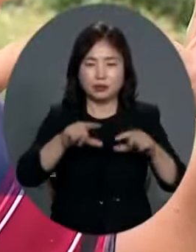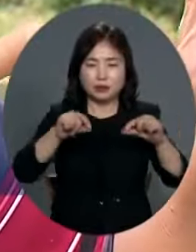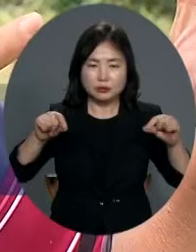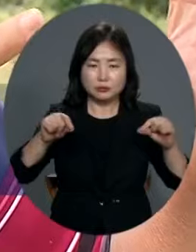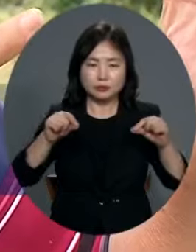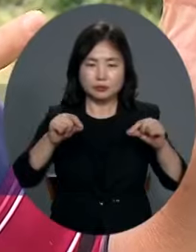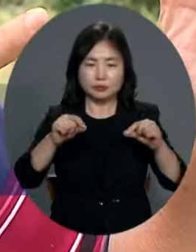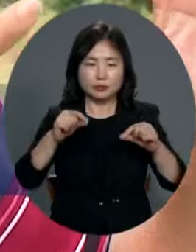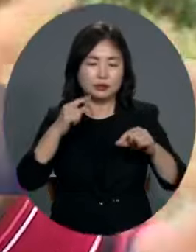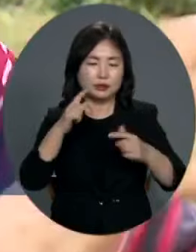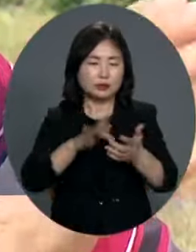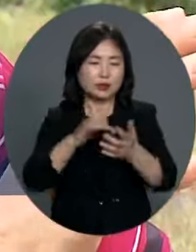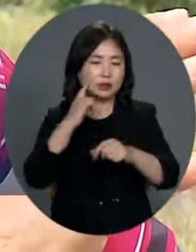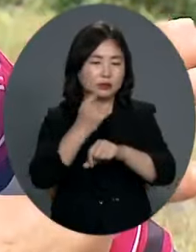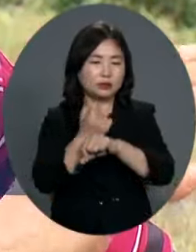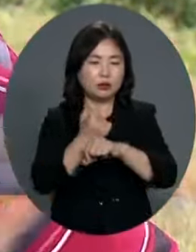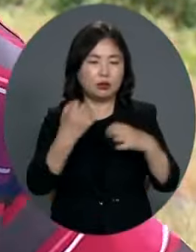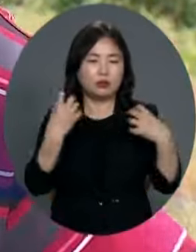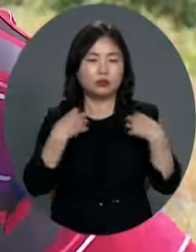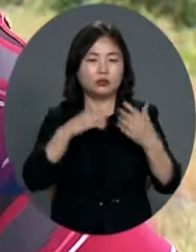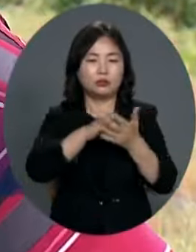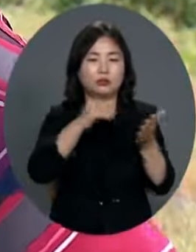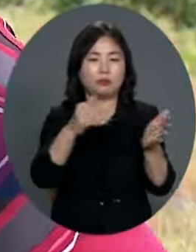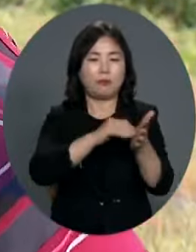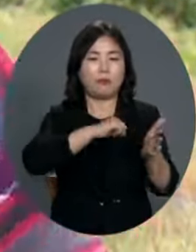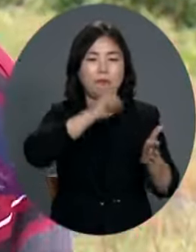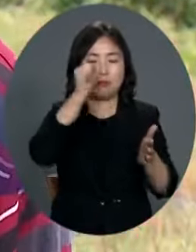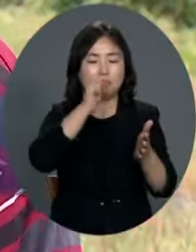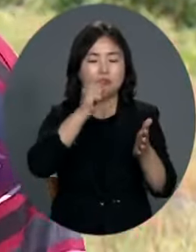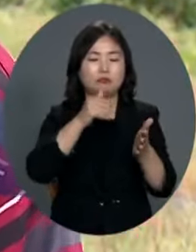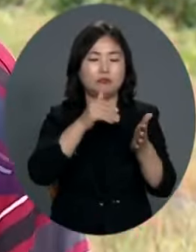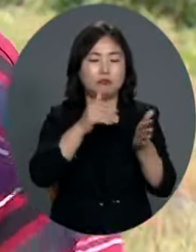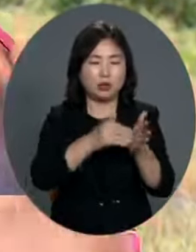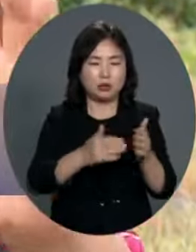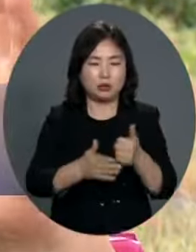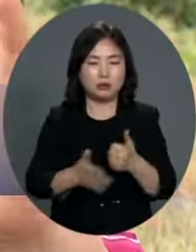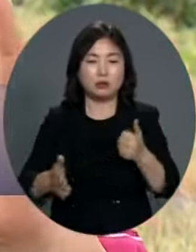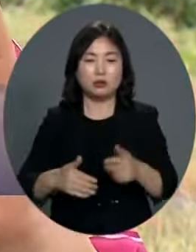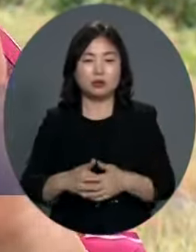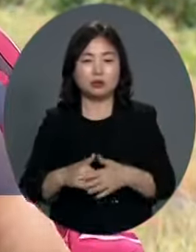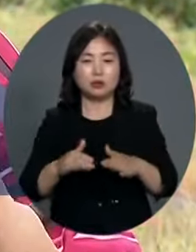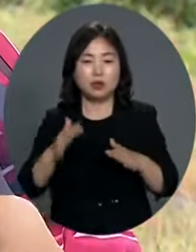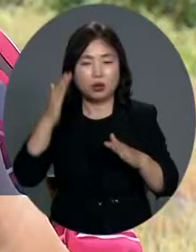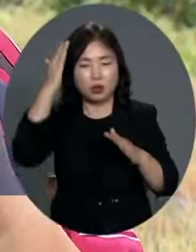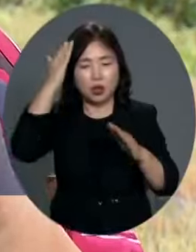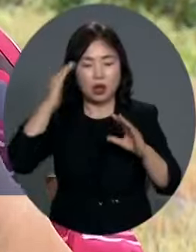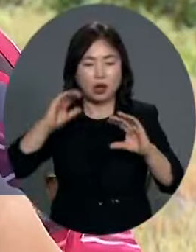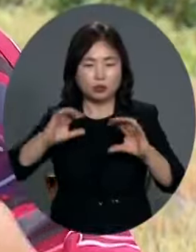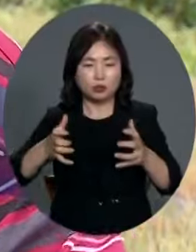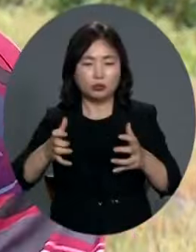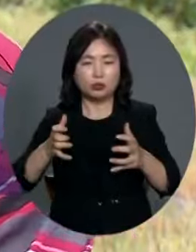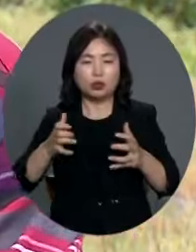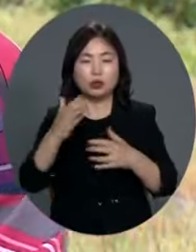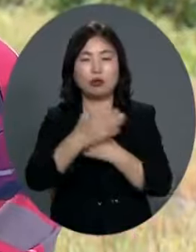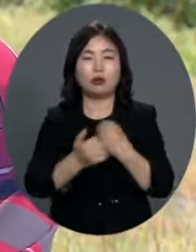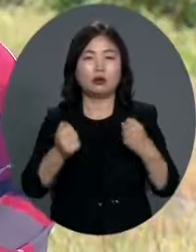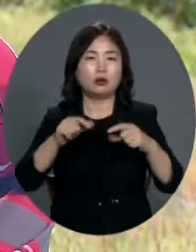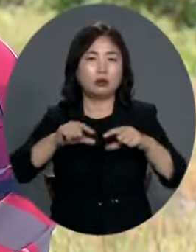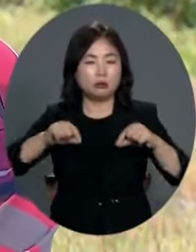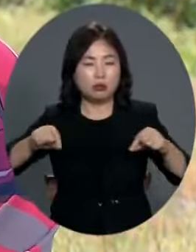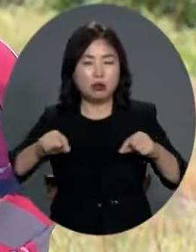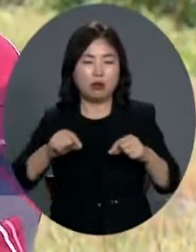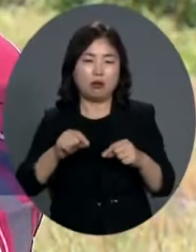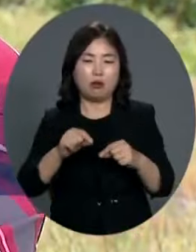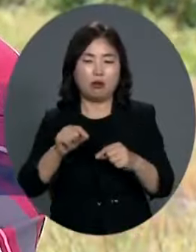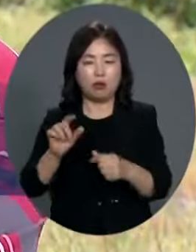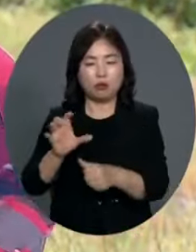식품의약청에 이제 등록도 다 돼 있는 상태라서 지금이 이게 이제 대한민국의